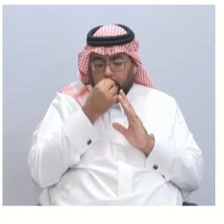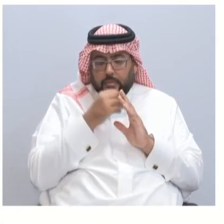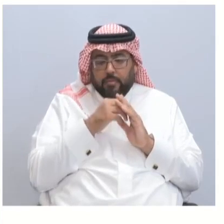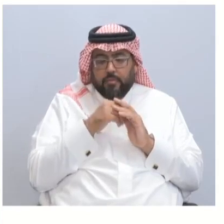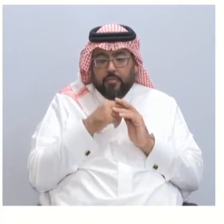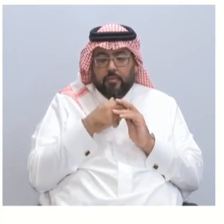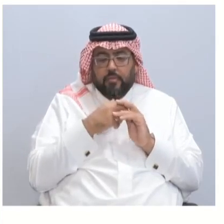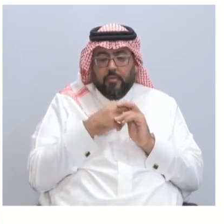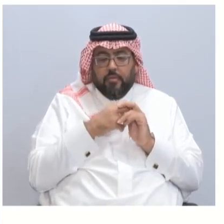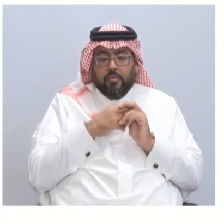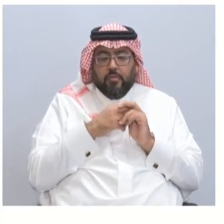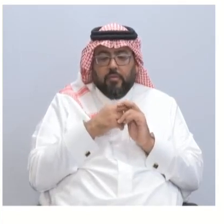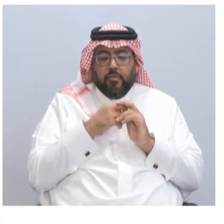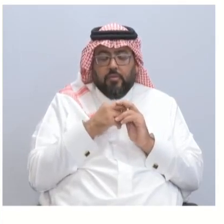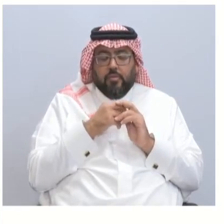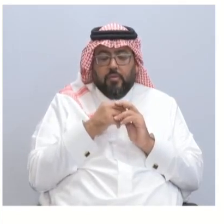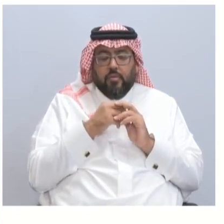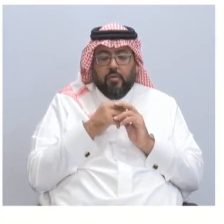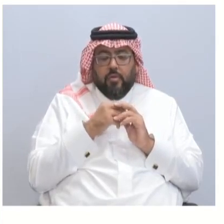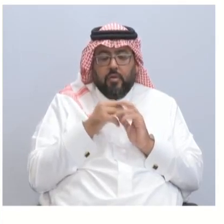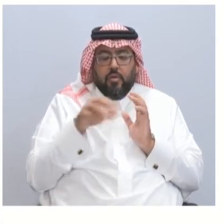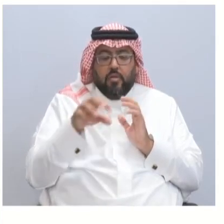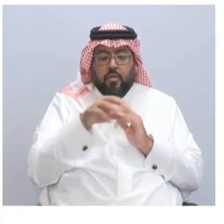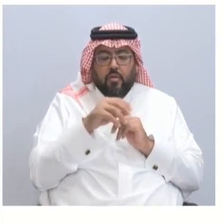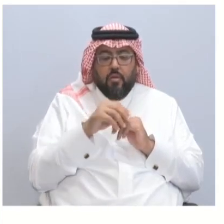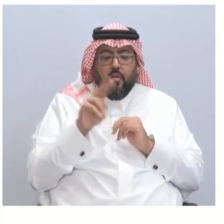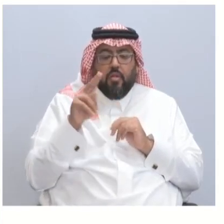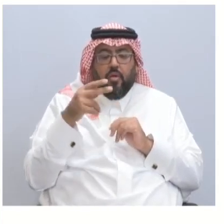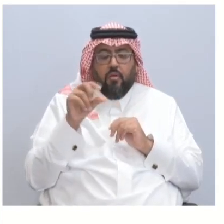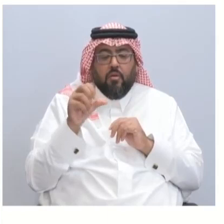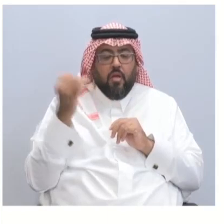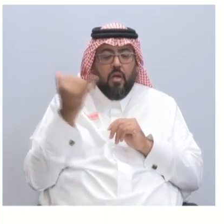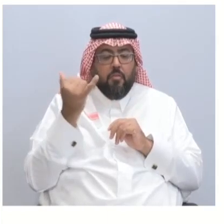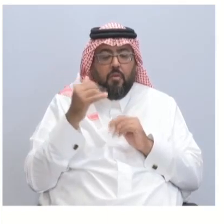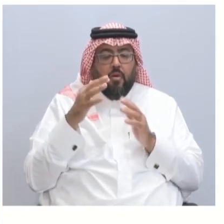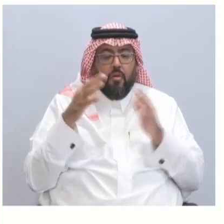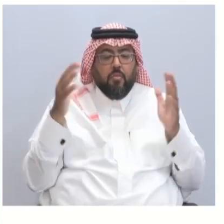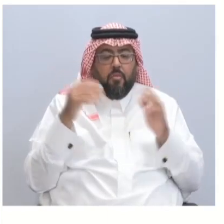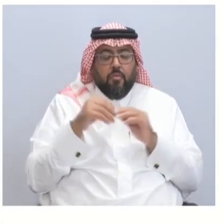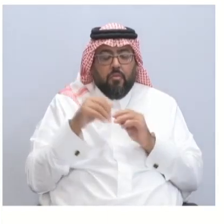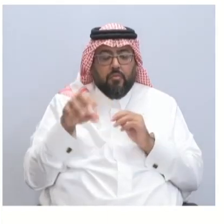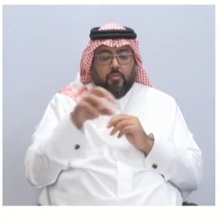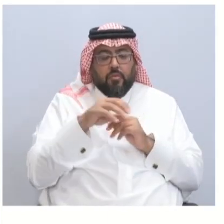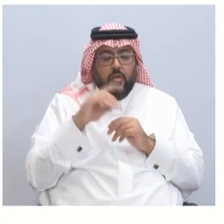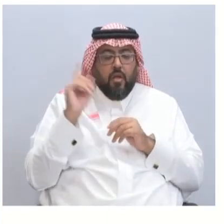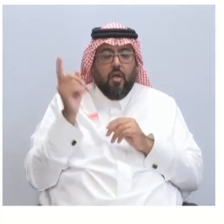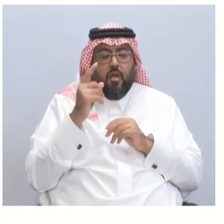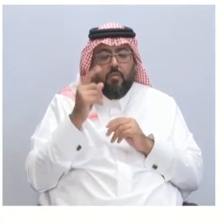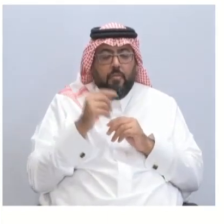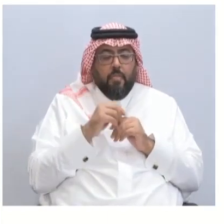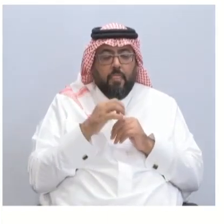النف الثروه المعدنيه لدى دول مجلس التعاون اهميه كبرى بين دول العالم من حيث